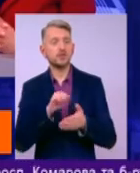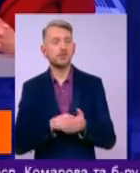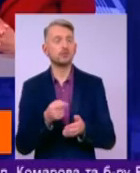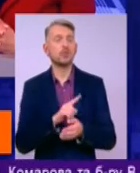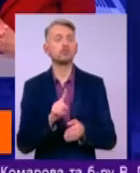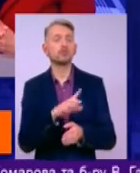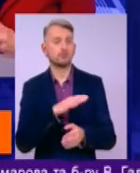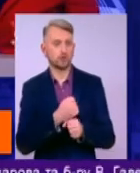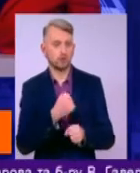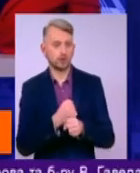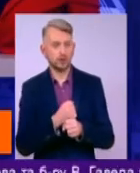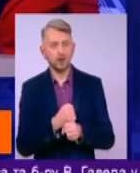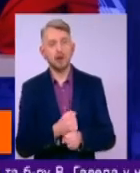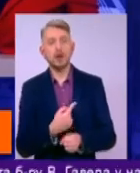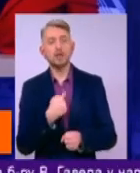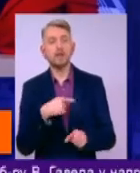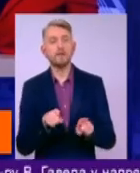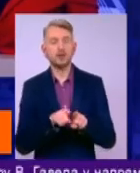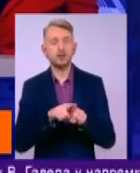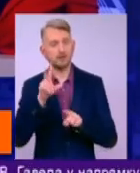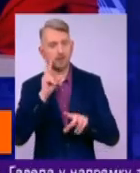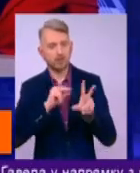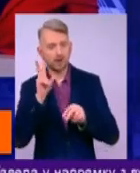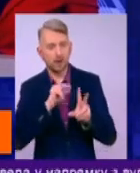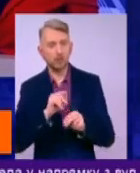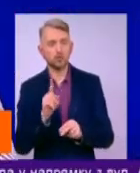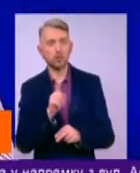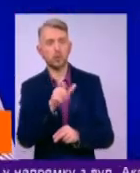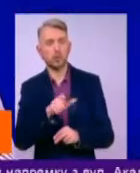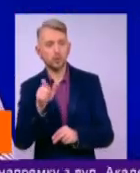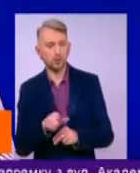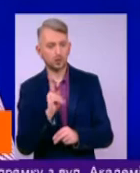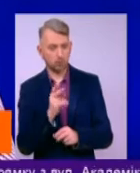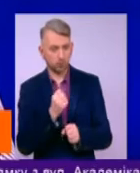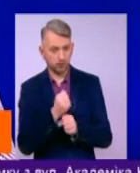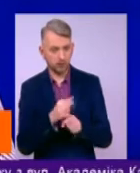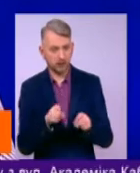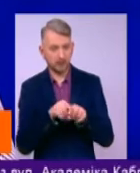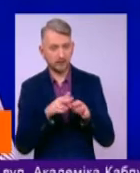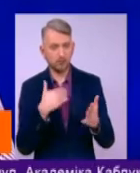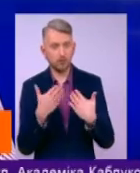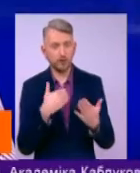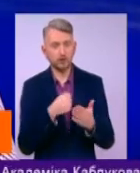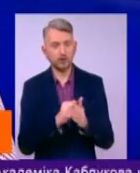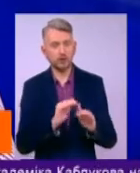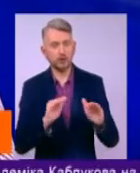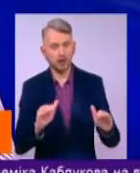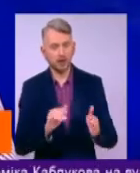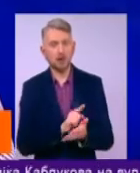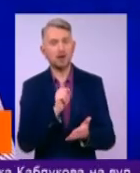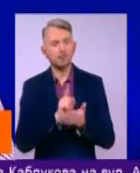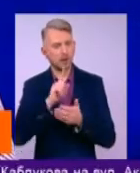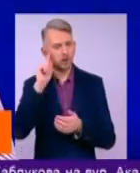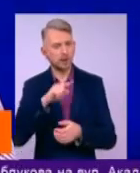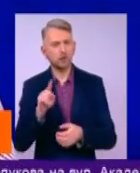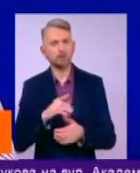які вчинялися. Тобто я все ж таки вважаю, що люди, які вчиняють такі дії по відношенню до дітей, мають знати,